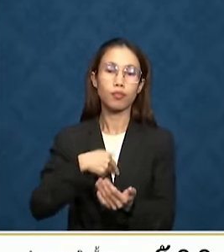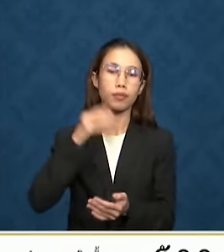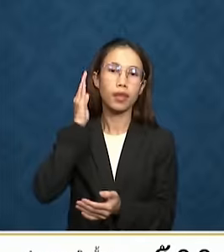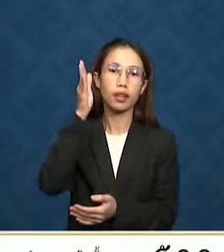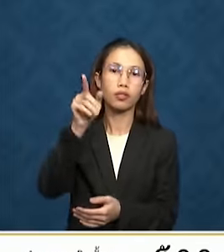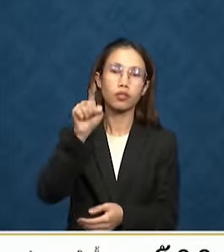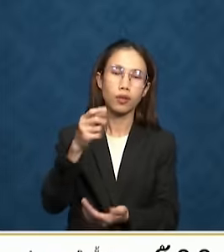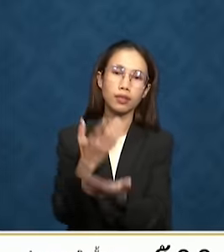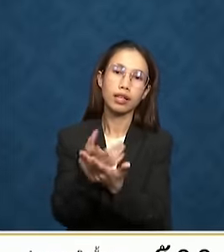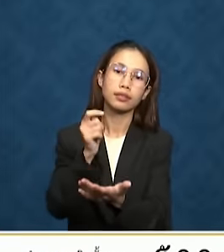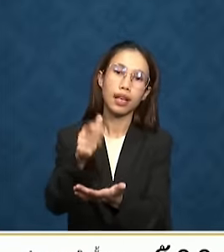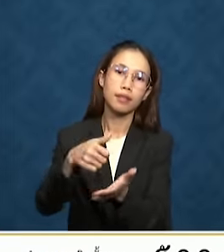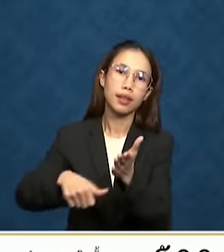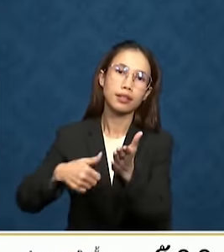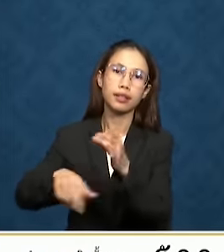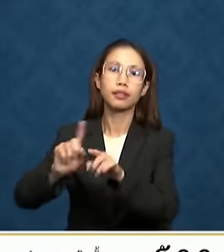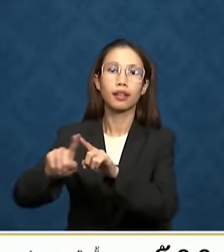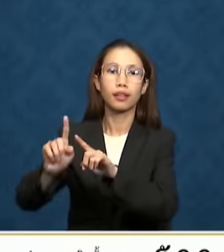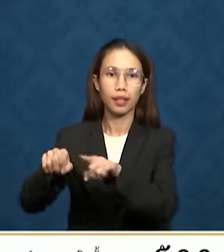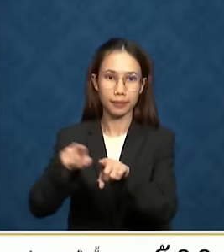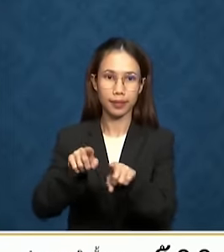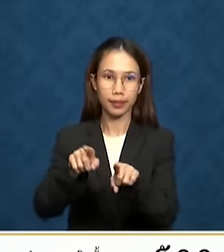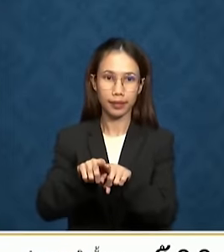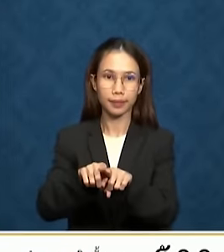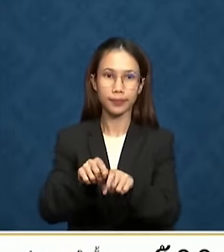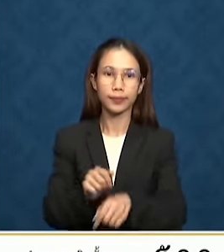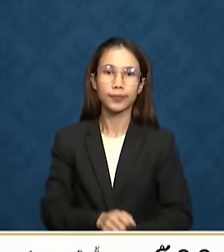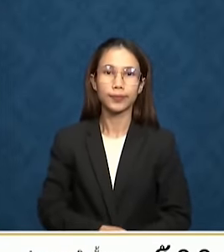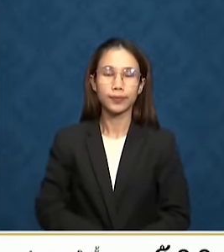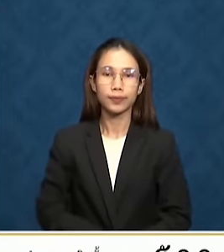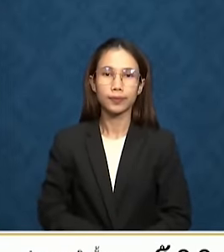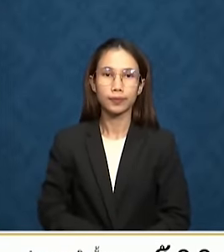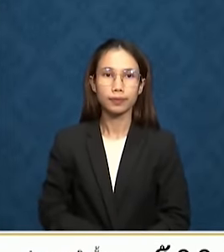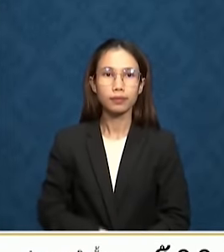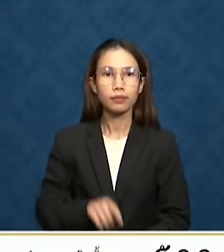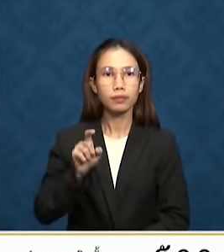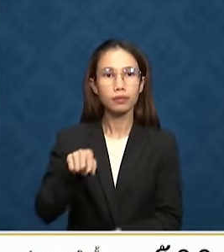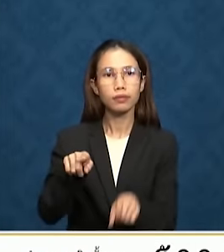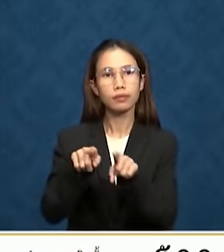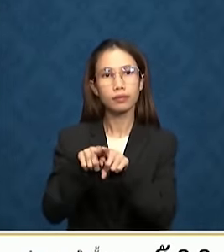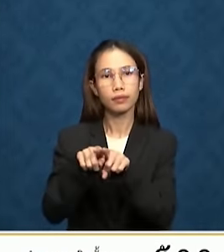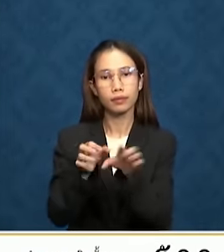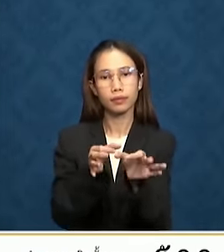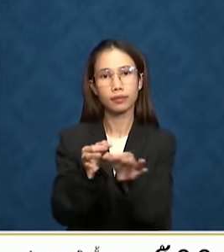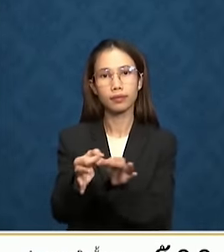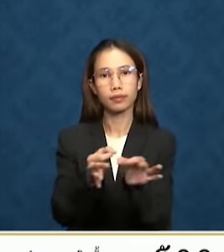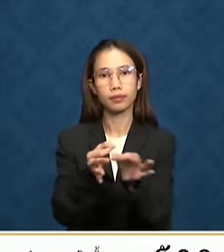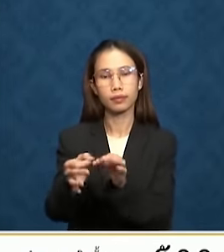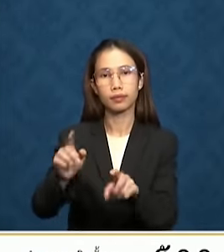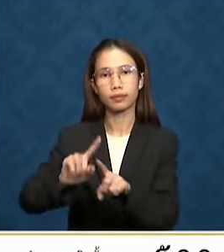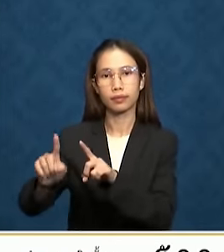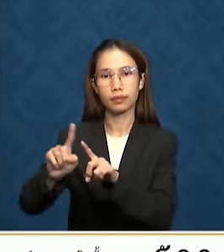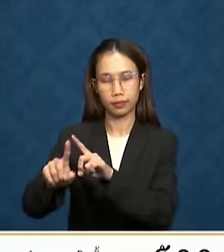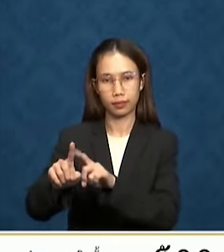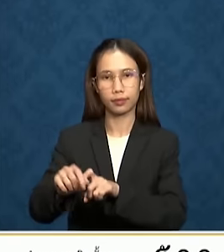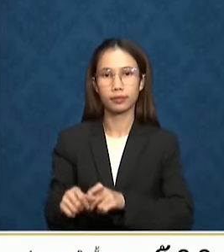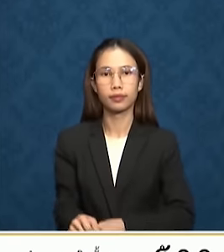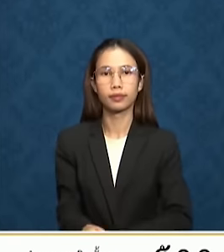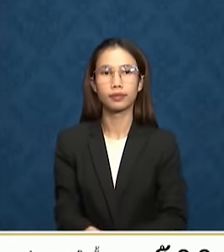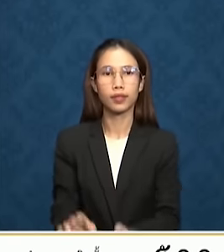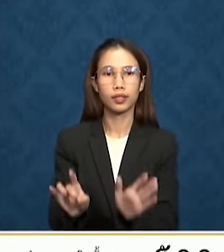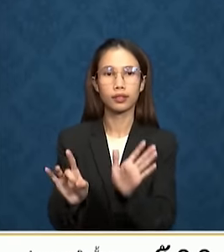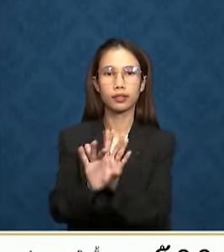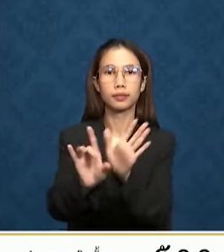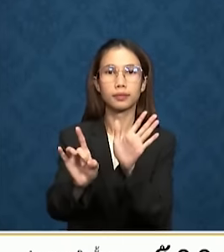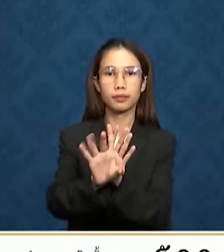ข้างหน้าก็ไม่มีสิทธิ์ที่จะทำอะไรได้อันนี้นี่ต้องอให้เขาได้มีการเ่ออธิบายมีการพูดถึงอยู่ตลอดเวลาสุดท้าย